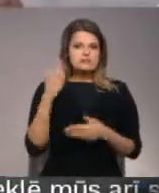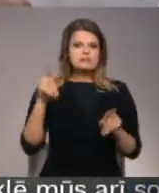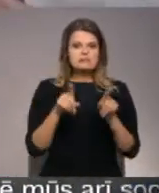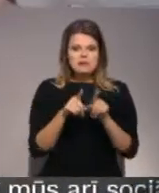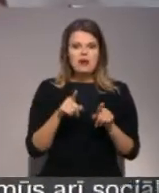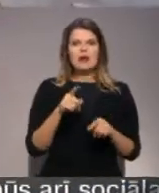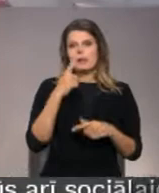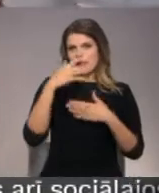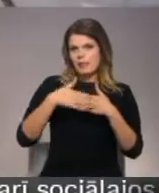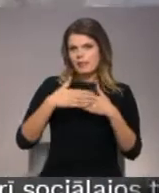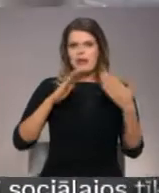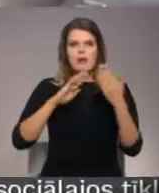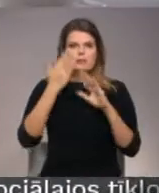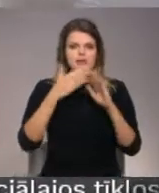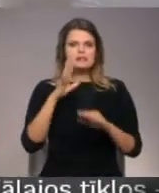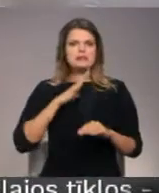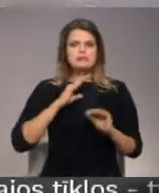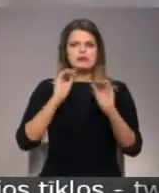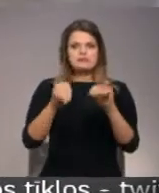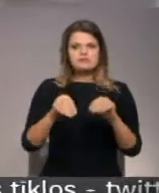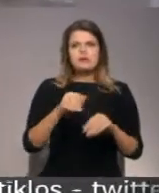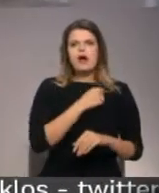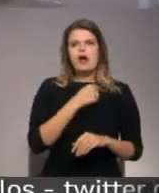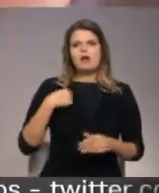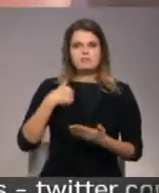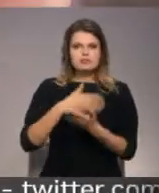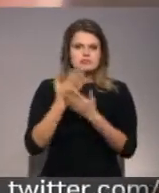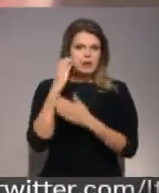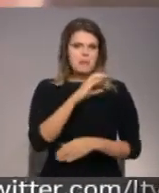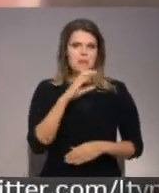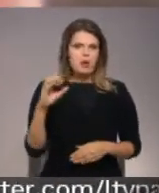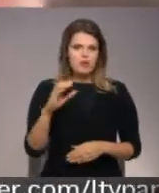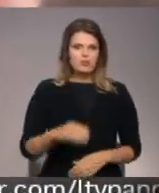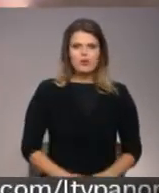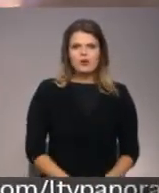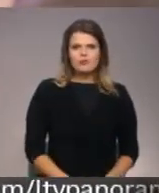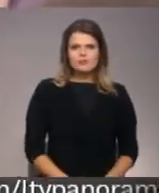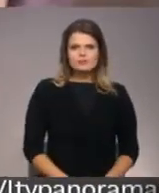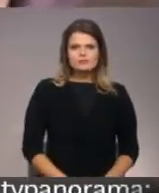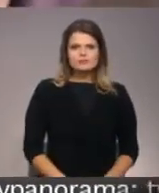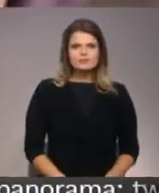tas, ka netālu no pilsētas bija dislocēts padomju armijas daļas. Ieva Benfelda, Lants Pešavits, Skrundas televīzija.